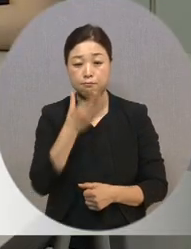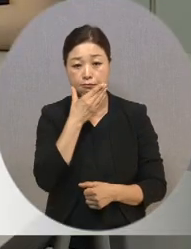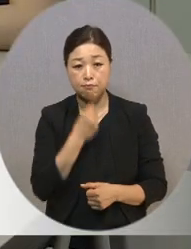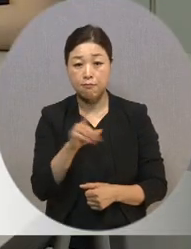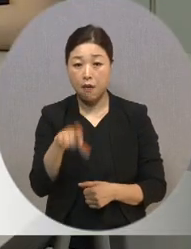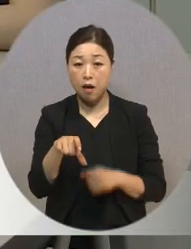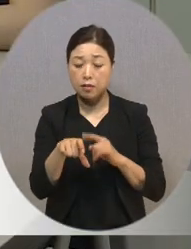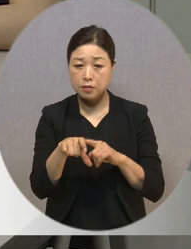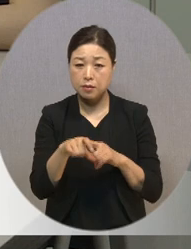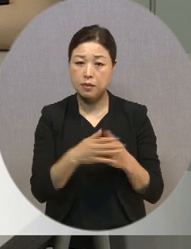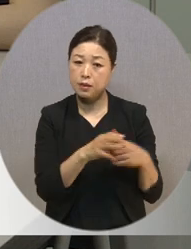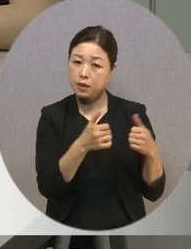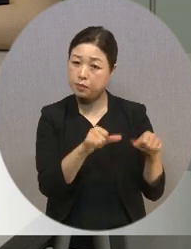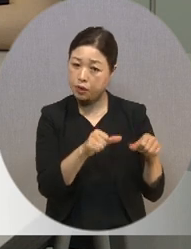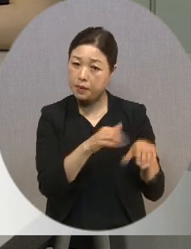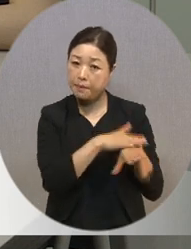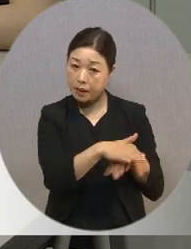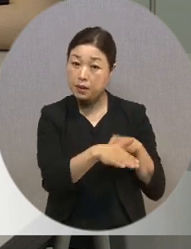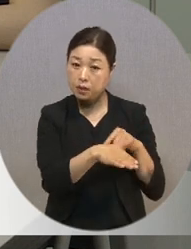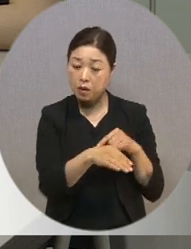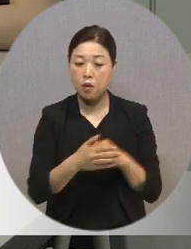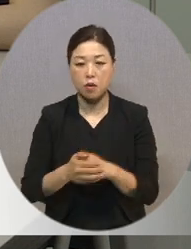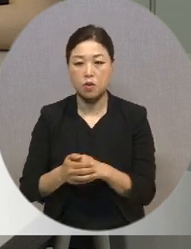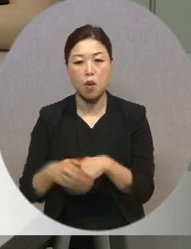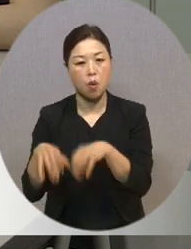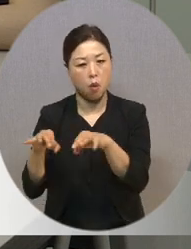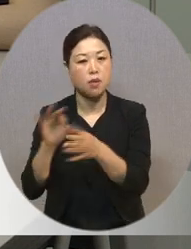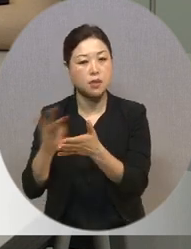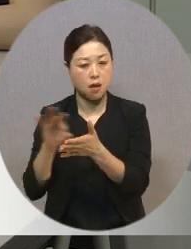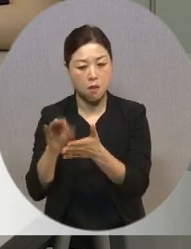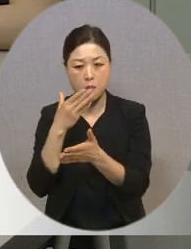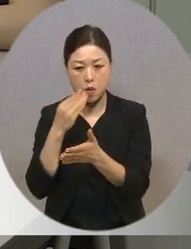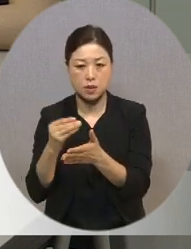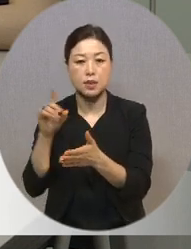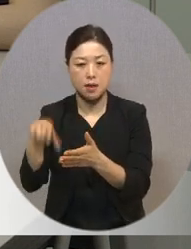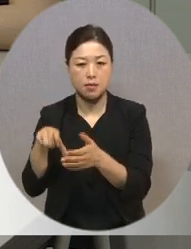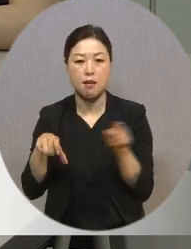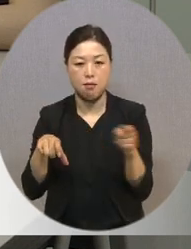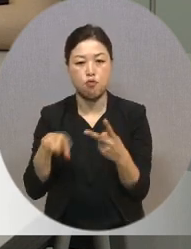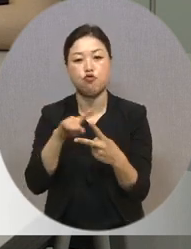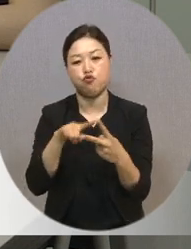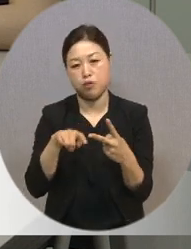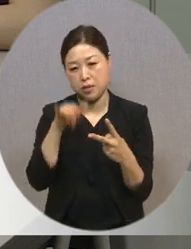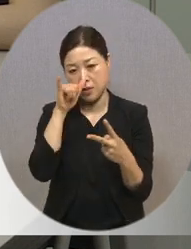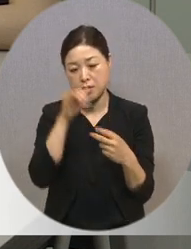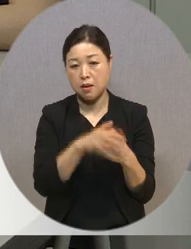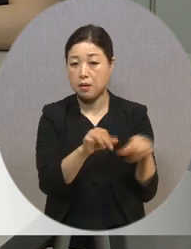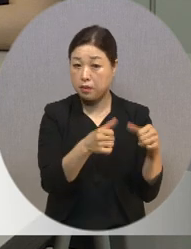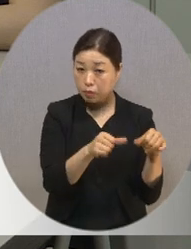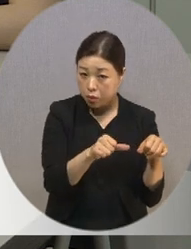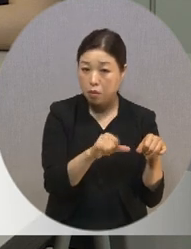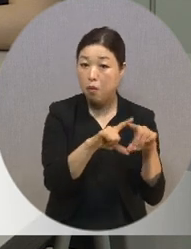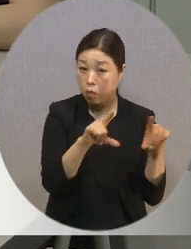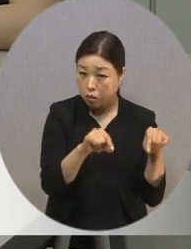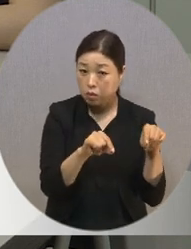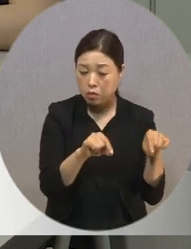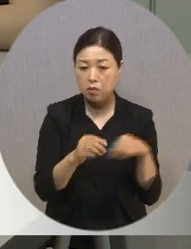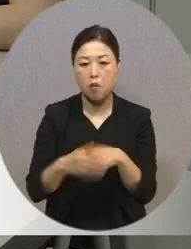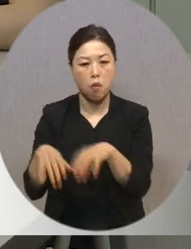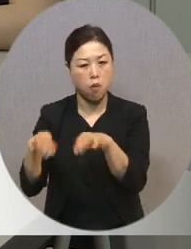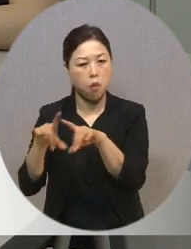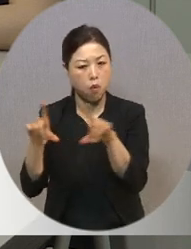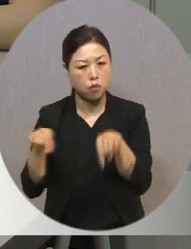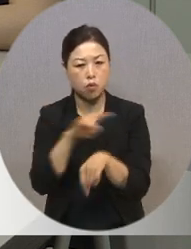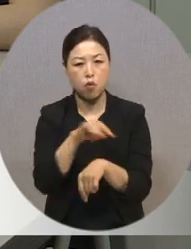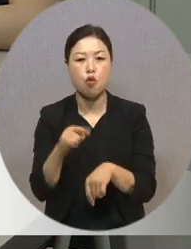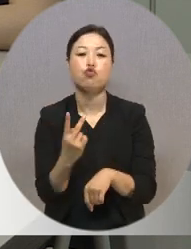신분증 복지 카드랑 금융형 복지 카드 이렇게 두 종류가 있는데 신분증이 금융형이든 둘 다